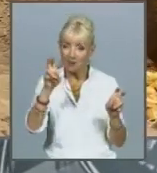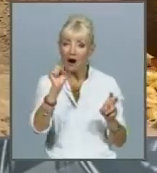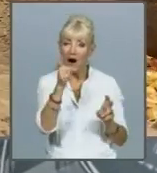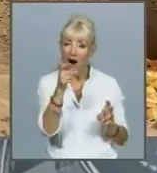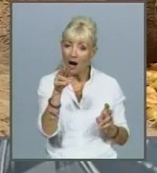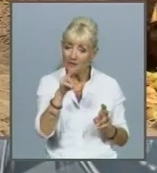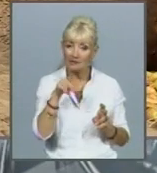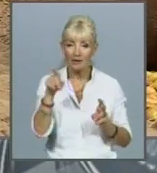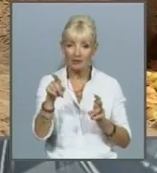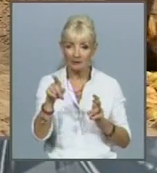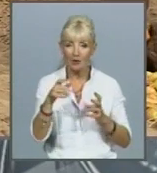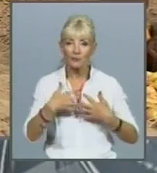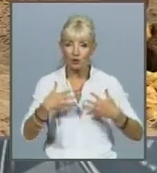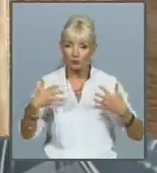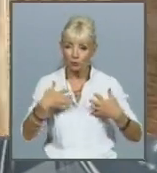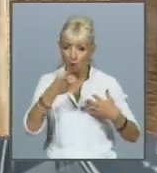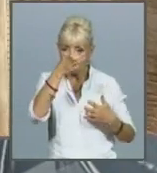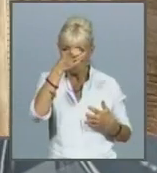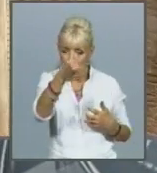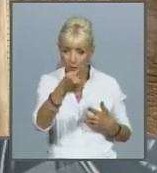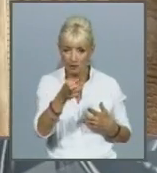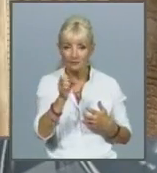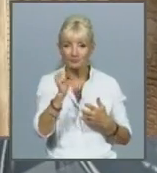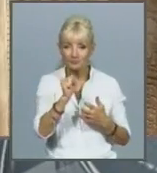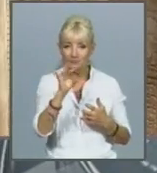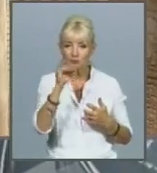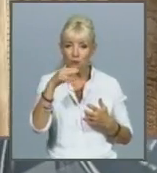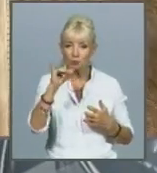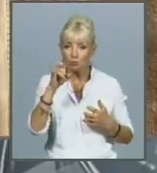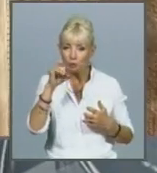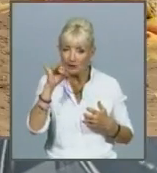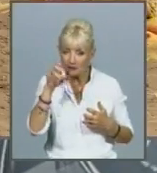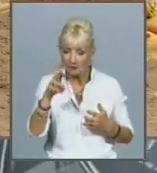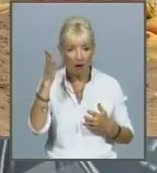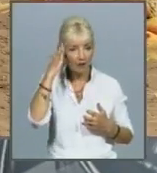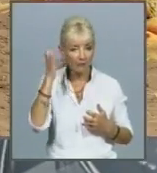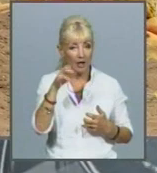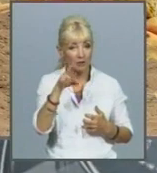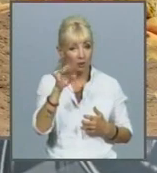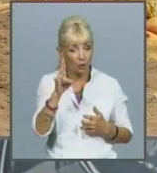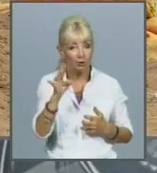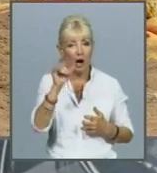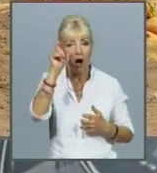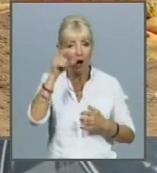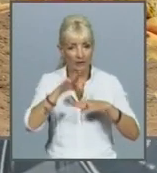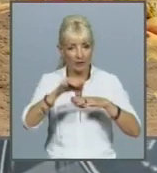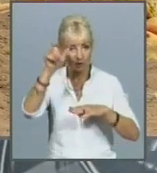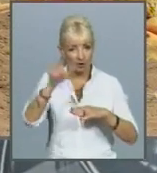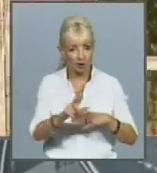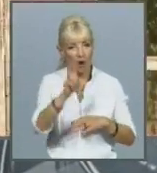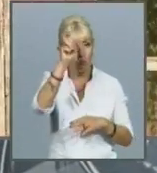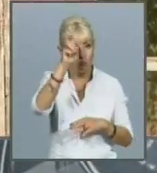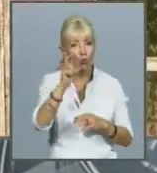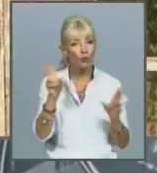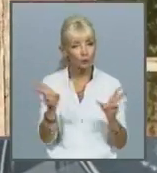тварина уособлює мудрість. А ось в індуїзмі з головою слона і тілом людини зображена Ганеша – бог удачі і